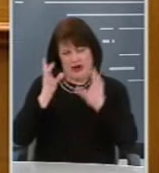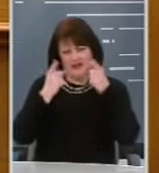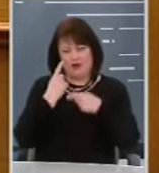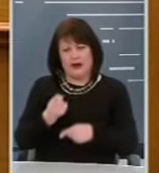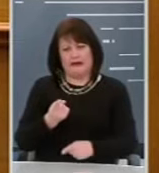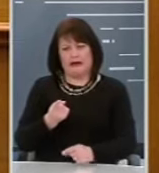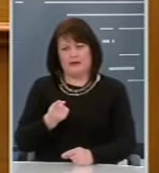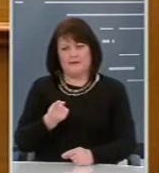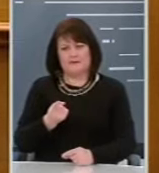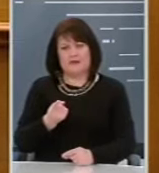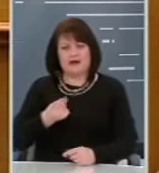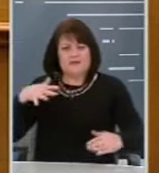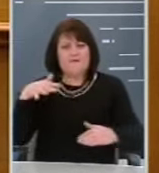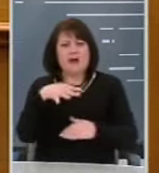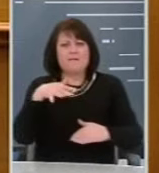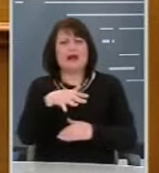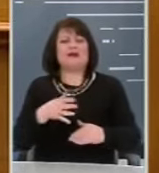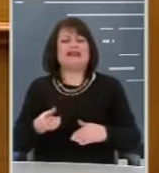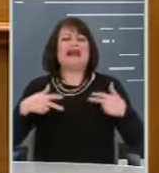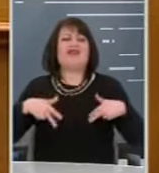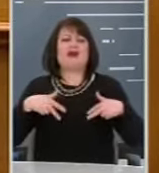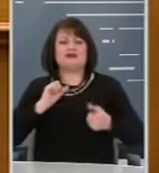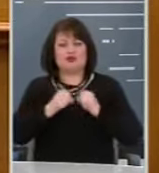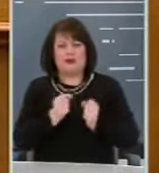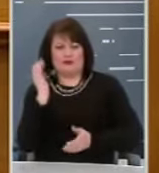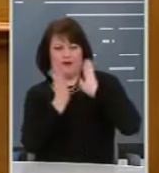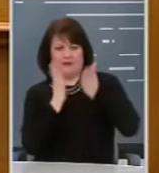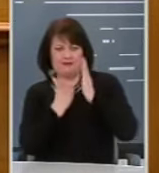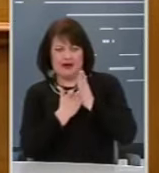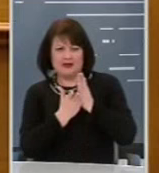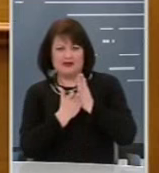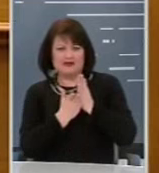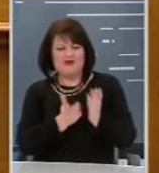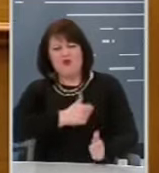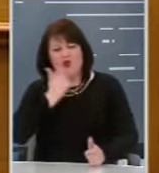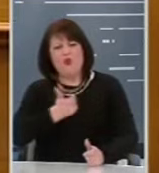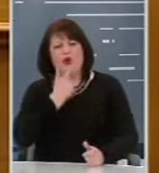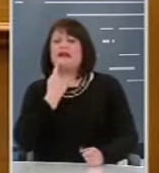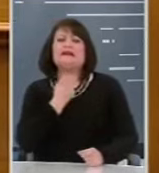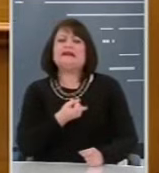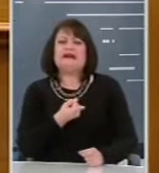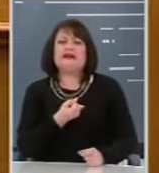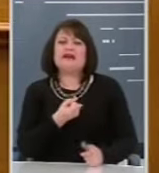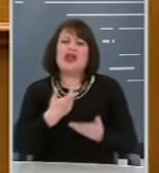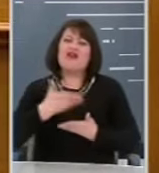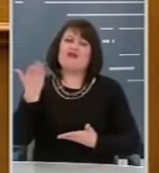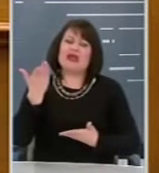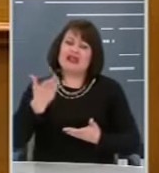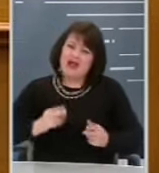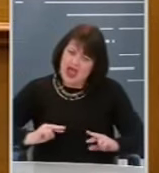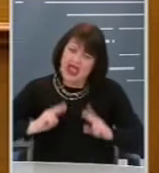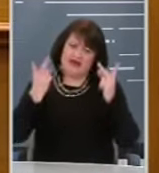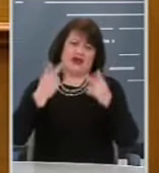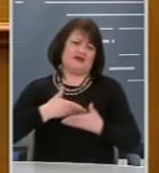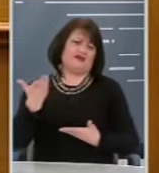προσπαθούν να πλήξουν την κυβέρνηση κραδαίνοντας και επικαλούμενοι δημοσιεύματα εχθρικών προς την